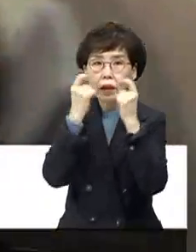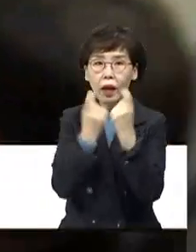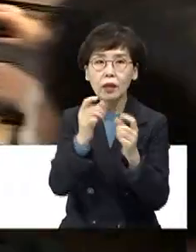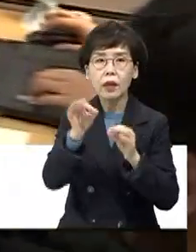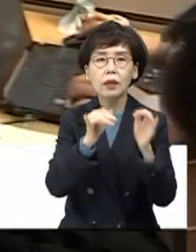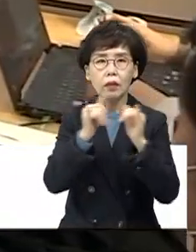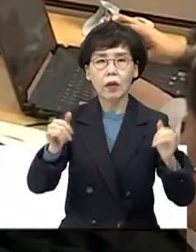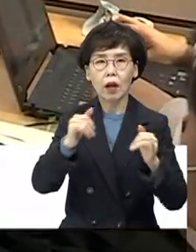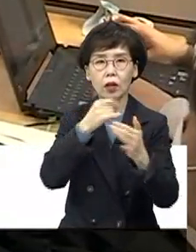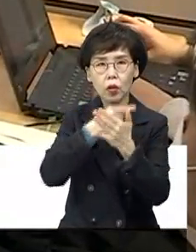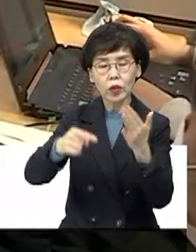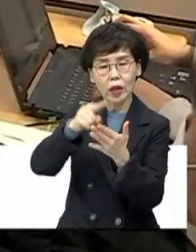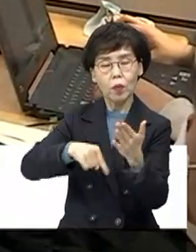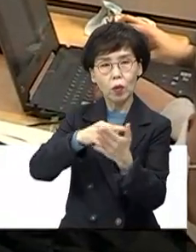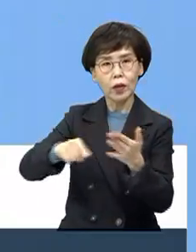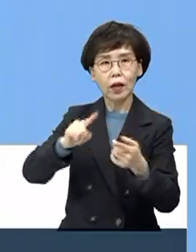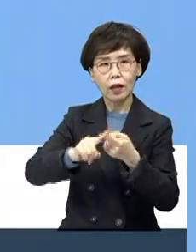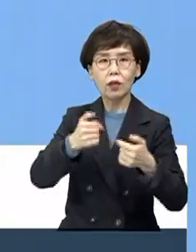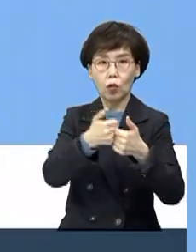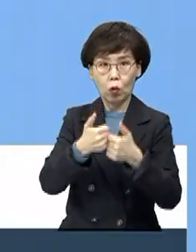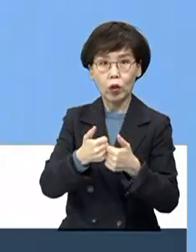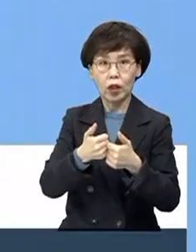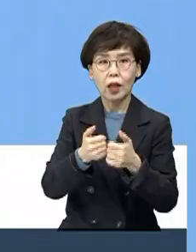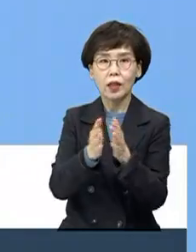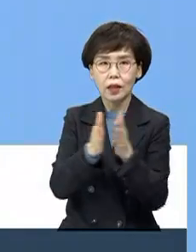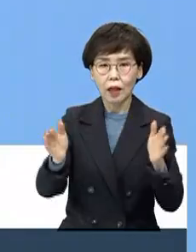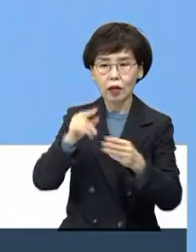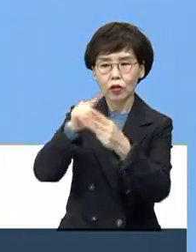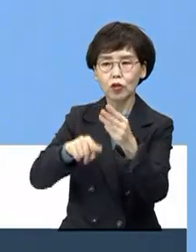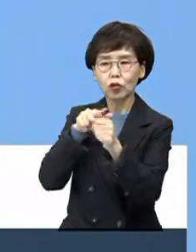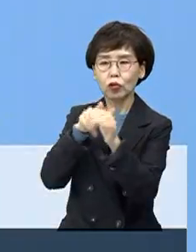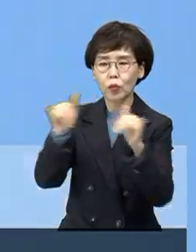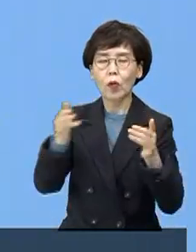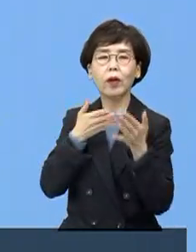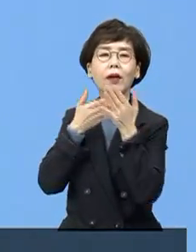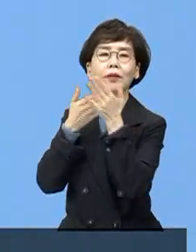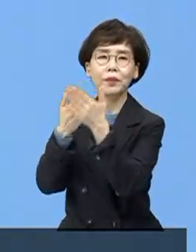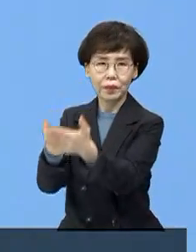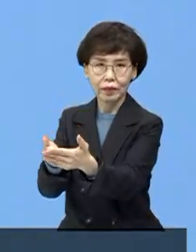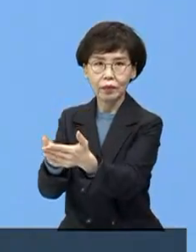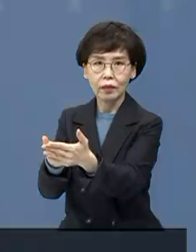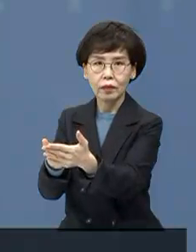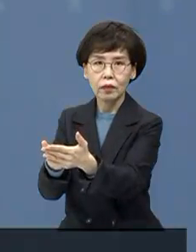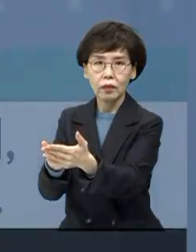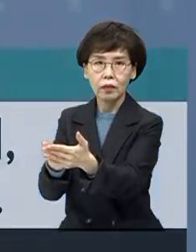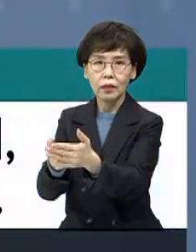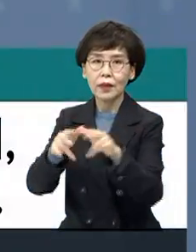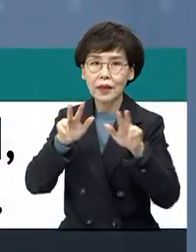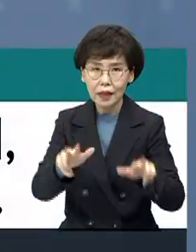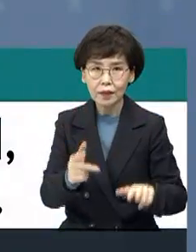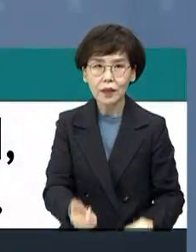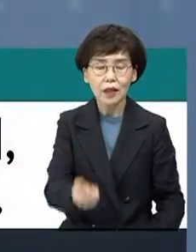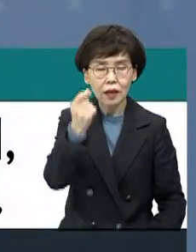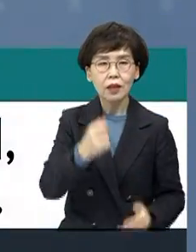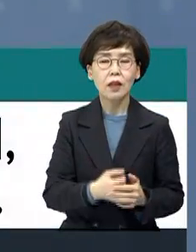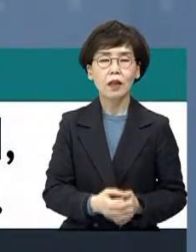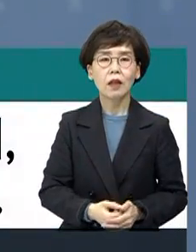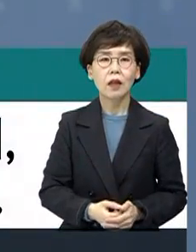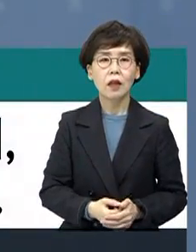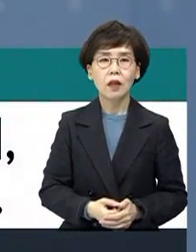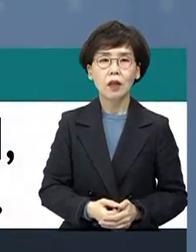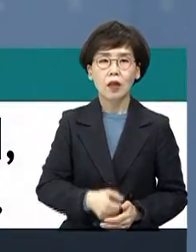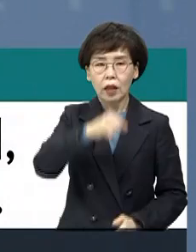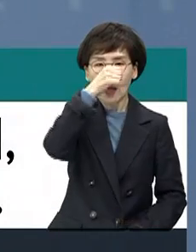대한 손실보상 관련 논의를 시작하자고 윤석열 국민의힘 후보에게 전격 제안했습니다. 지금 즉시